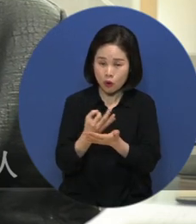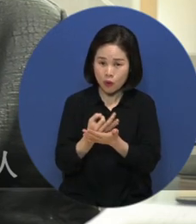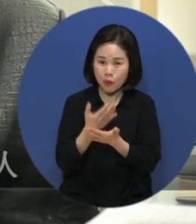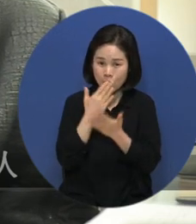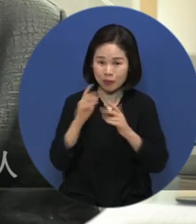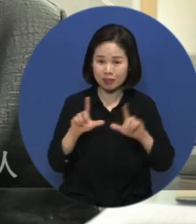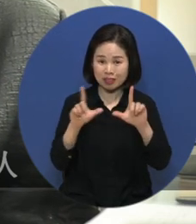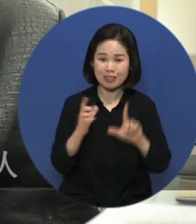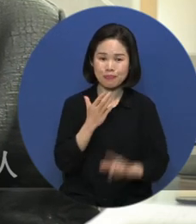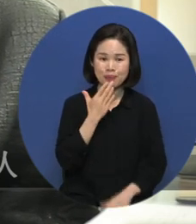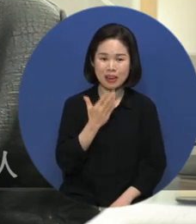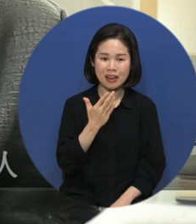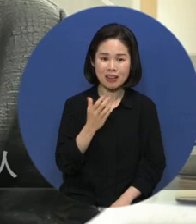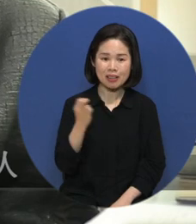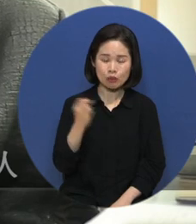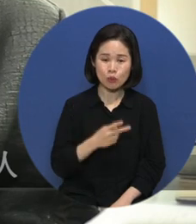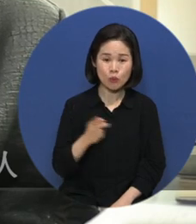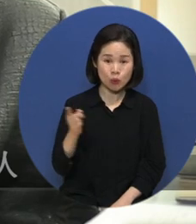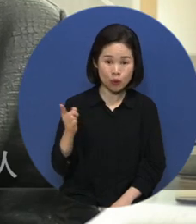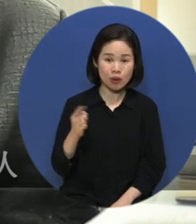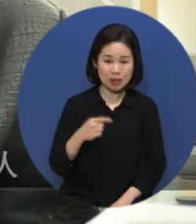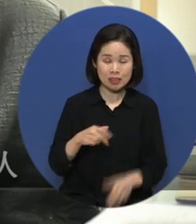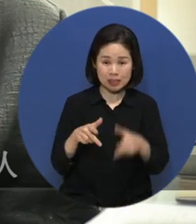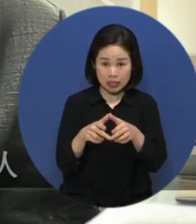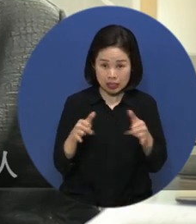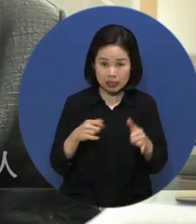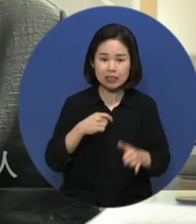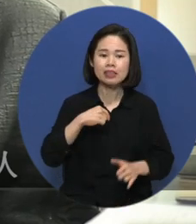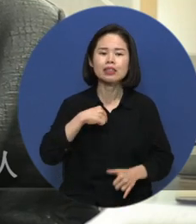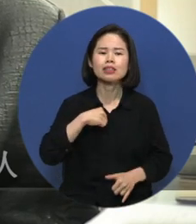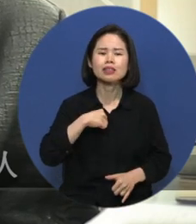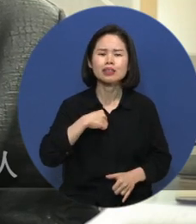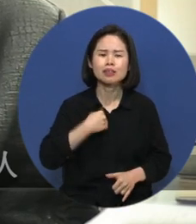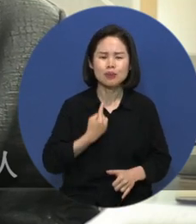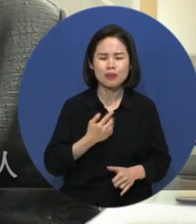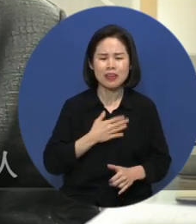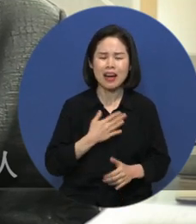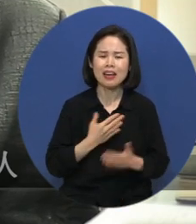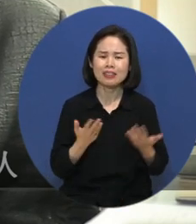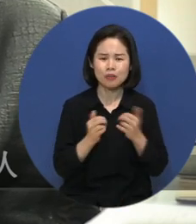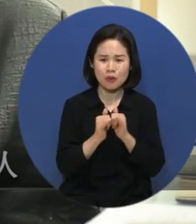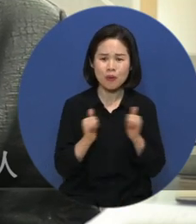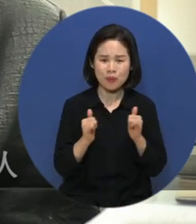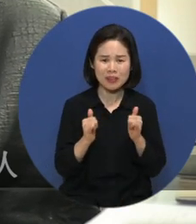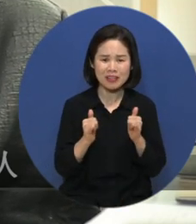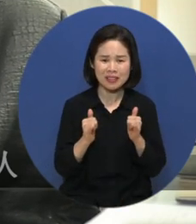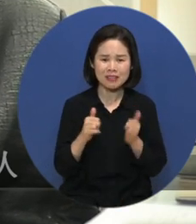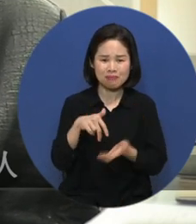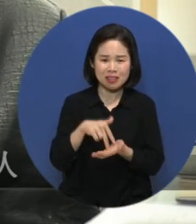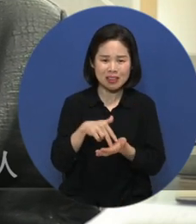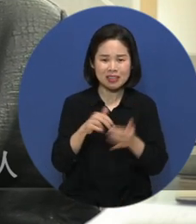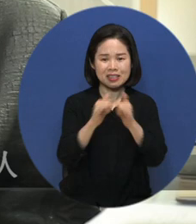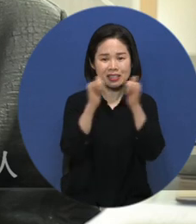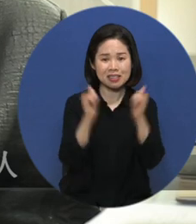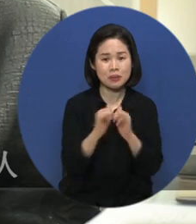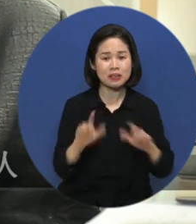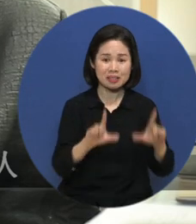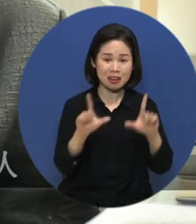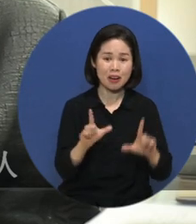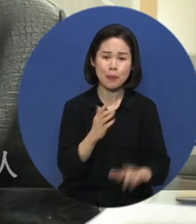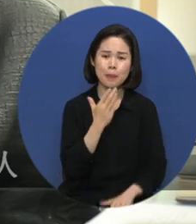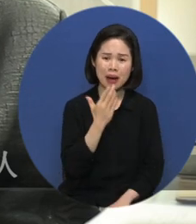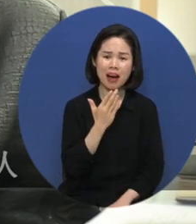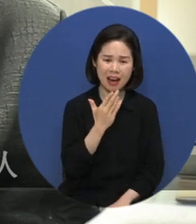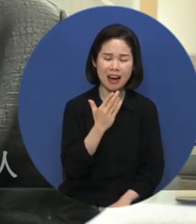이분들이 스스로 직업인으로서 사회생활을 내디딜 수 있는 그런 어떤 바탕이